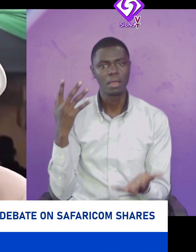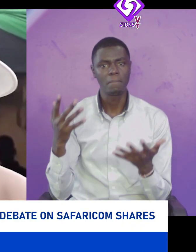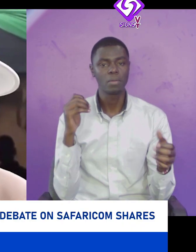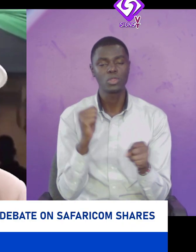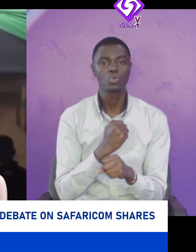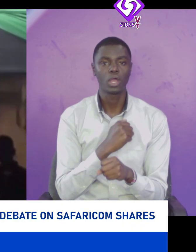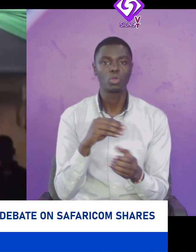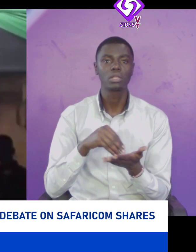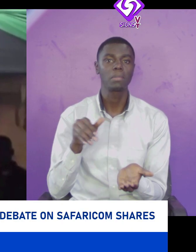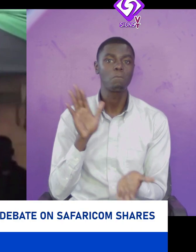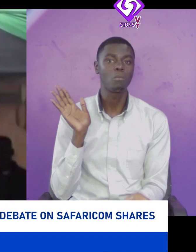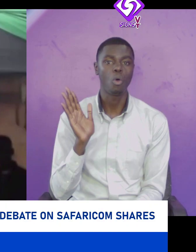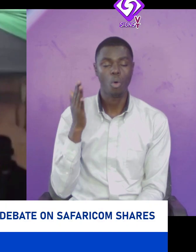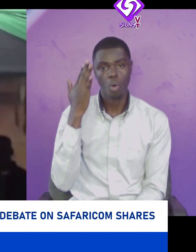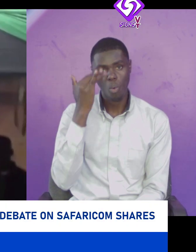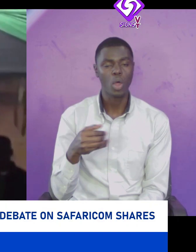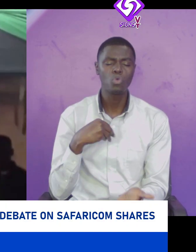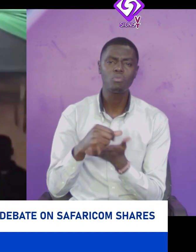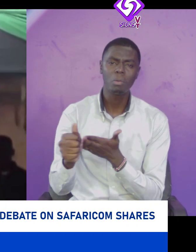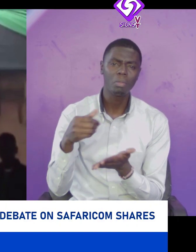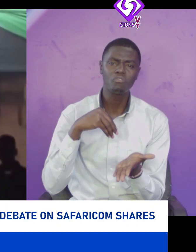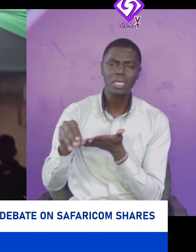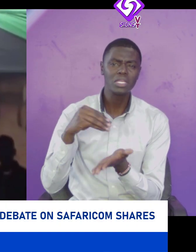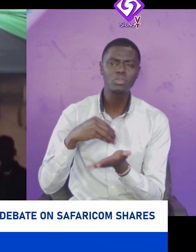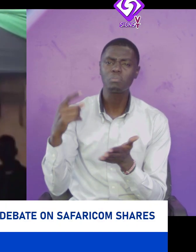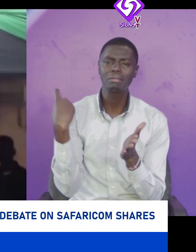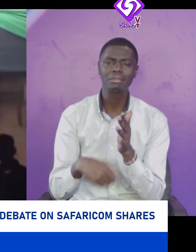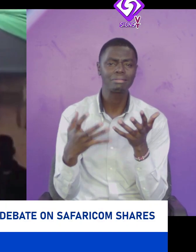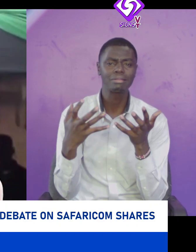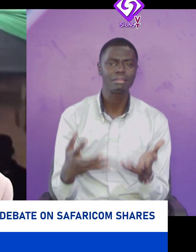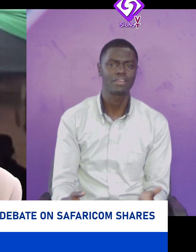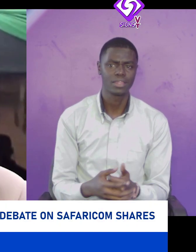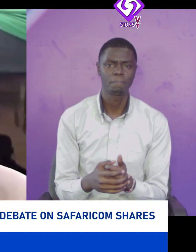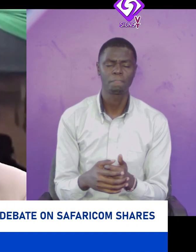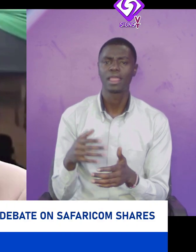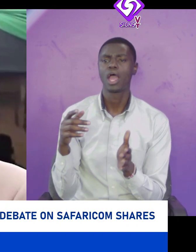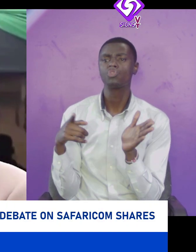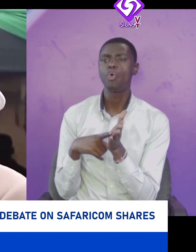kodi zaidi ya hapo kwa sababu mmelipa kodi kabisa. Ni kweli ama ni uongo? Ile madeni ambayo